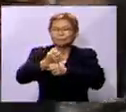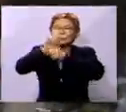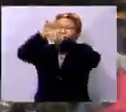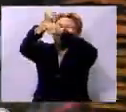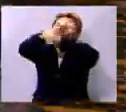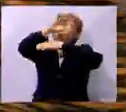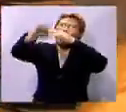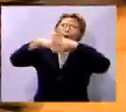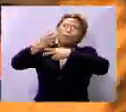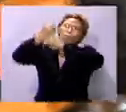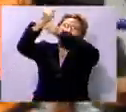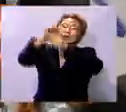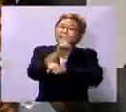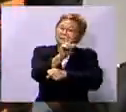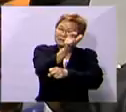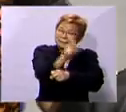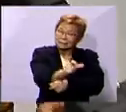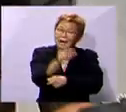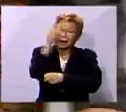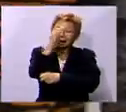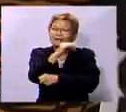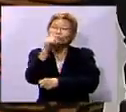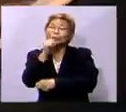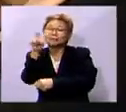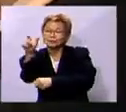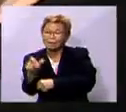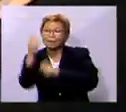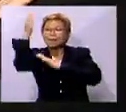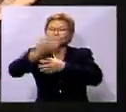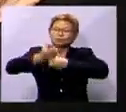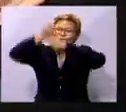keseluruhan. Selain acara singles lelaki dan wanita, Malaysia turut